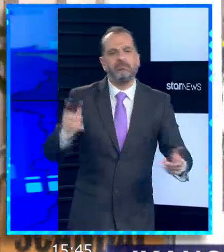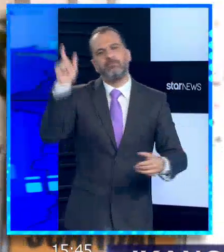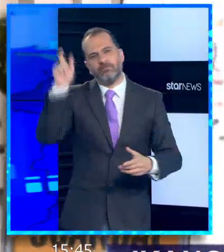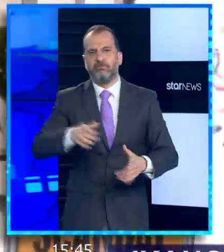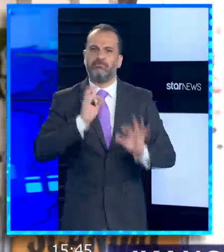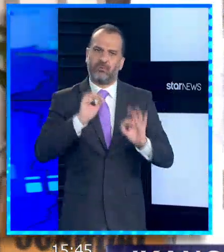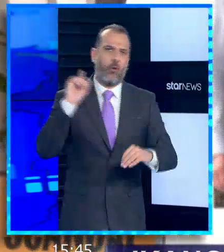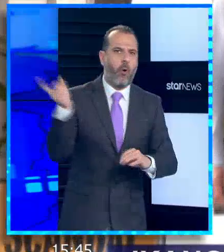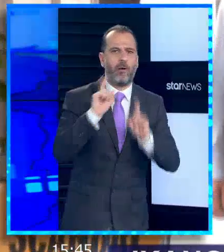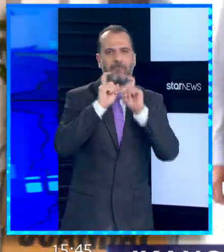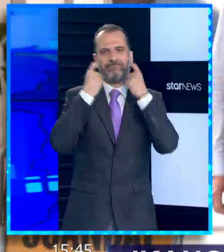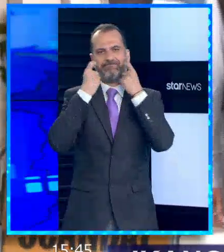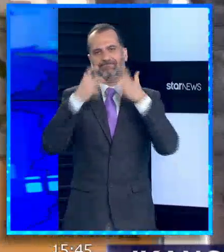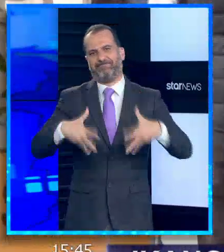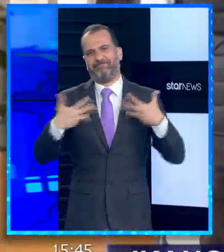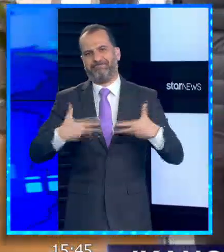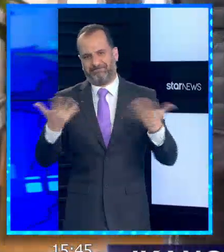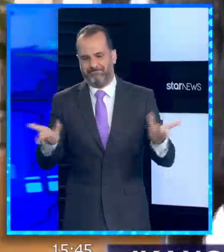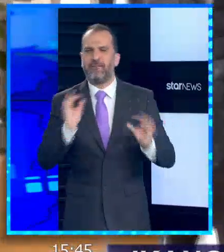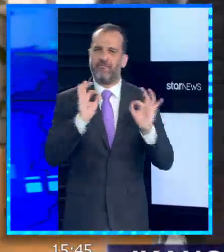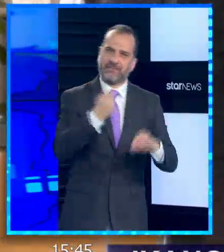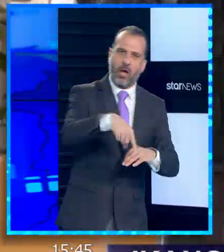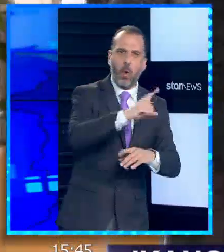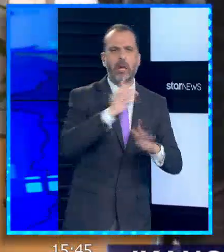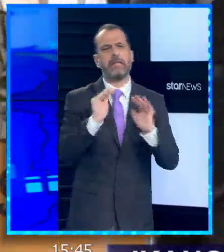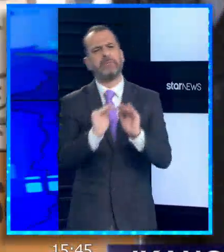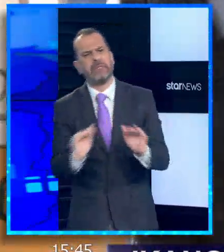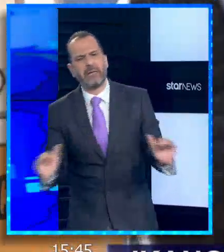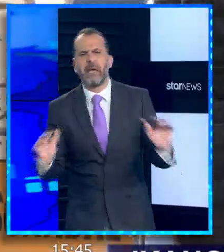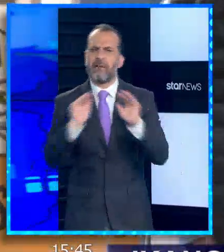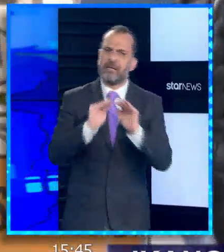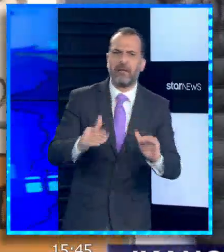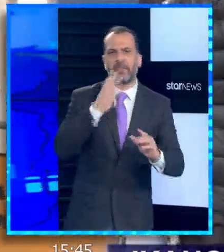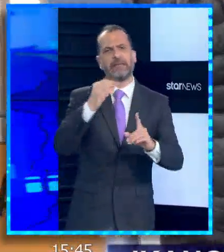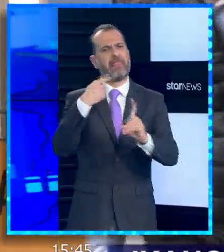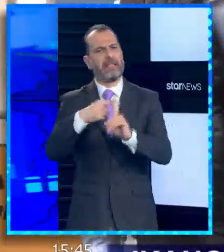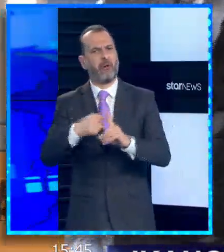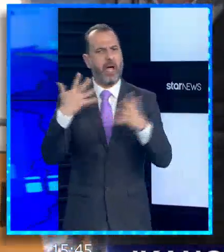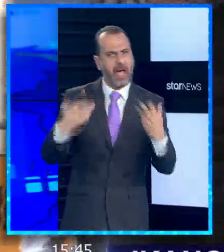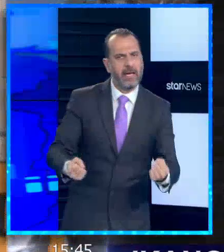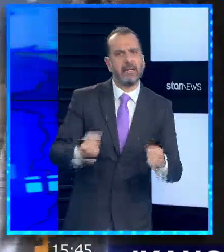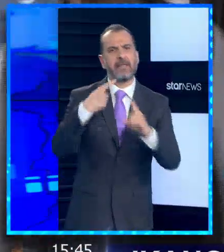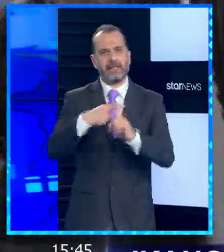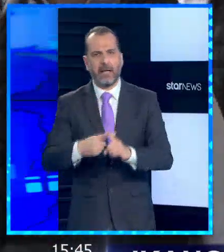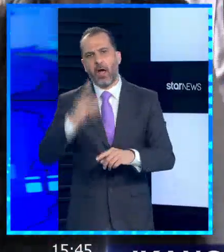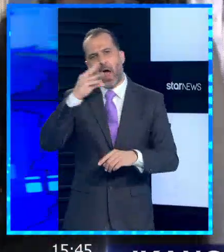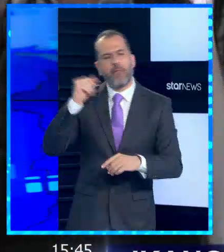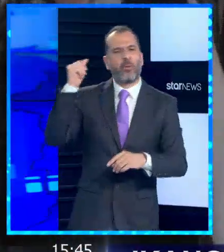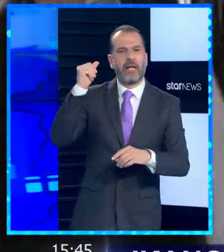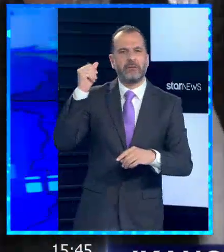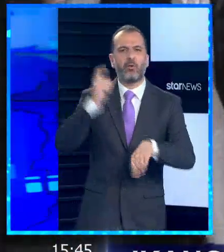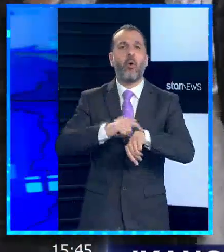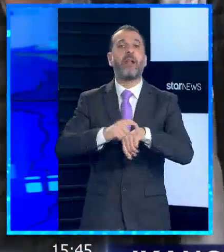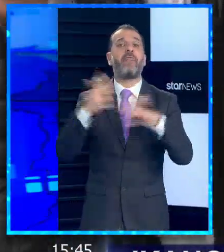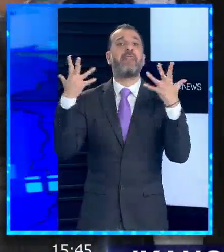χαμόγελα περισσεύουν, Κατερίνα Σκαριλάου Τρικούπη, παρά τη ψυχραιμία με την οποία αντιμετωπίζουν τα θετικά αποτελέσματα της κάλπης. Ο Νίκος Ανδρουλάκης ήρθε εδώ στα γραφεία του Πασόκ στις 10 το